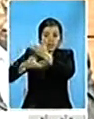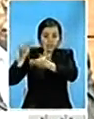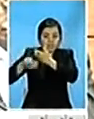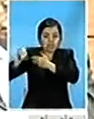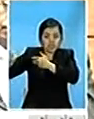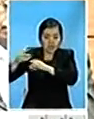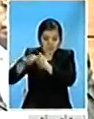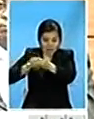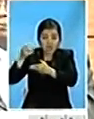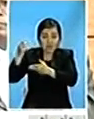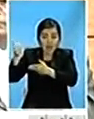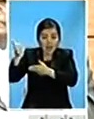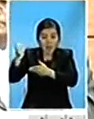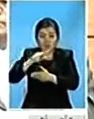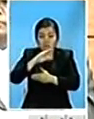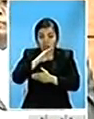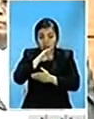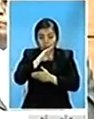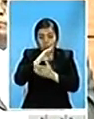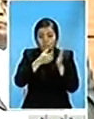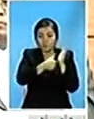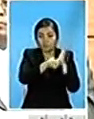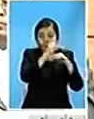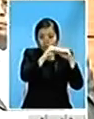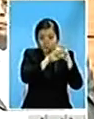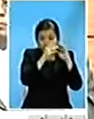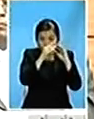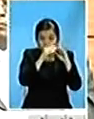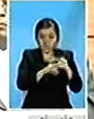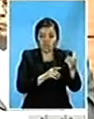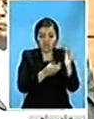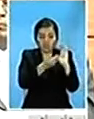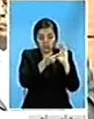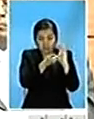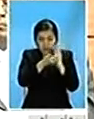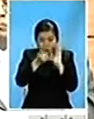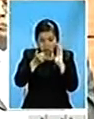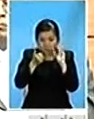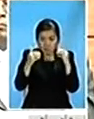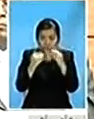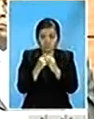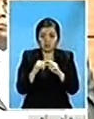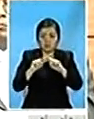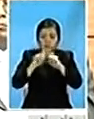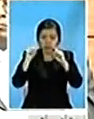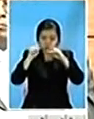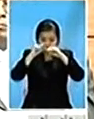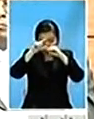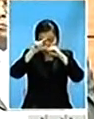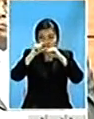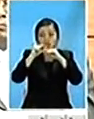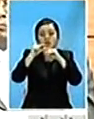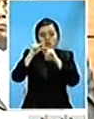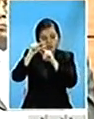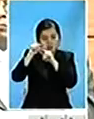จะสามารถขายได้ถ้าไม่มีโครงการจำนำส่วนต่างนั้นแหละครับคือเม็ดเงินที่นักวิชาการถือว่าเป็